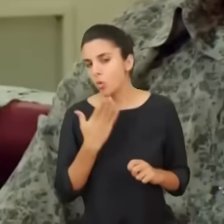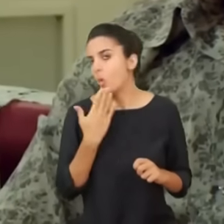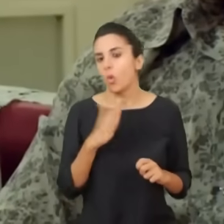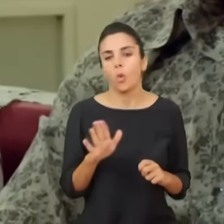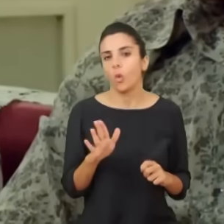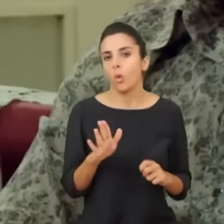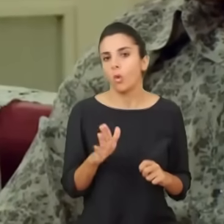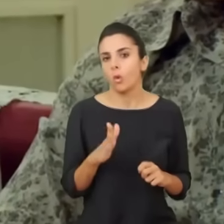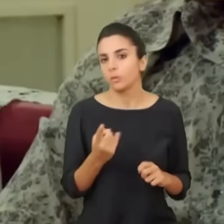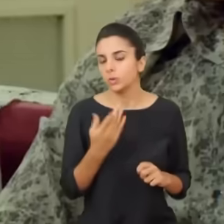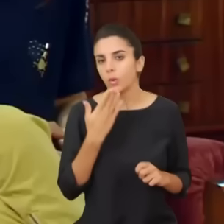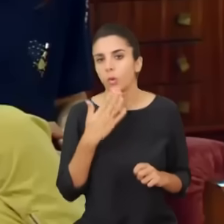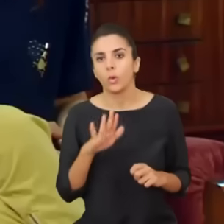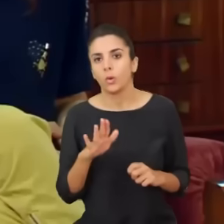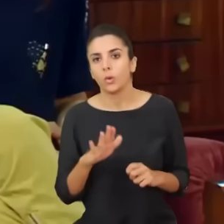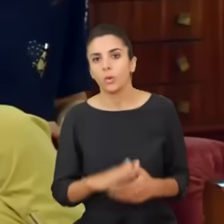Yok.